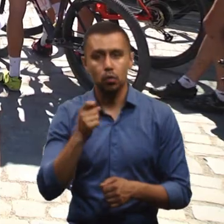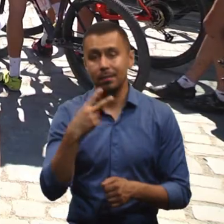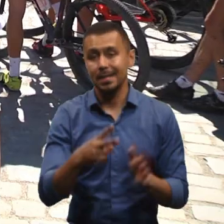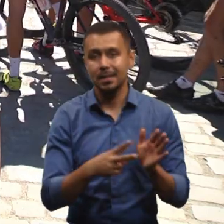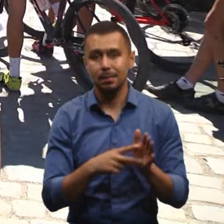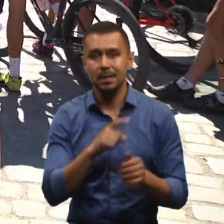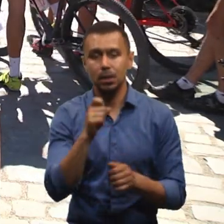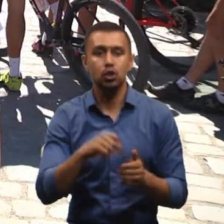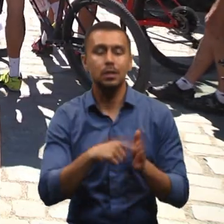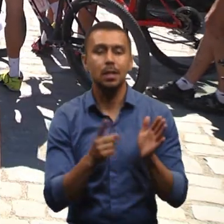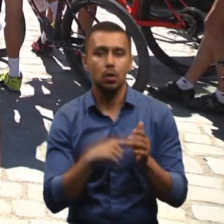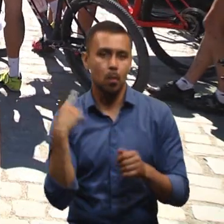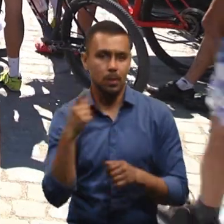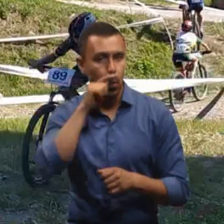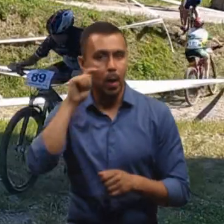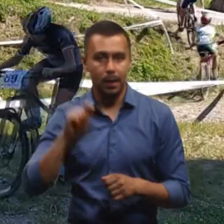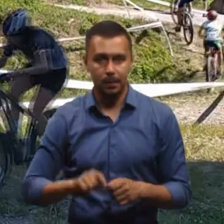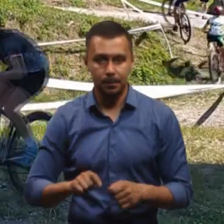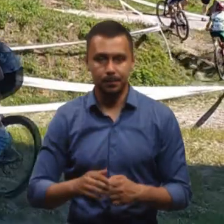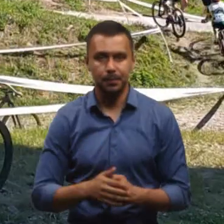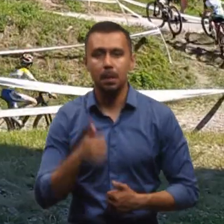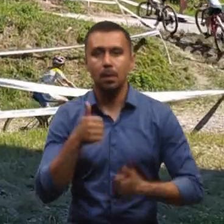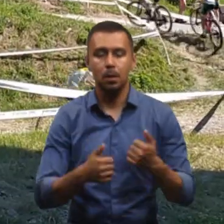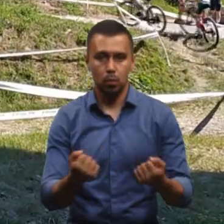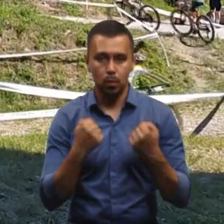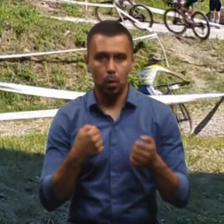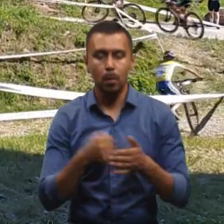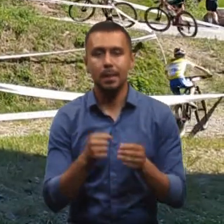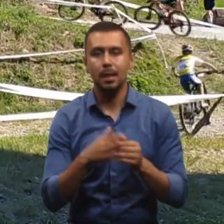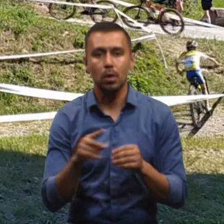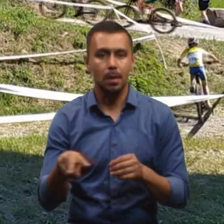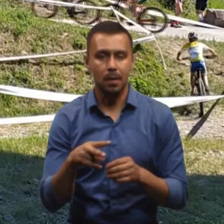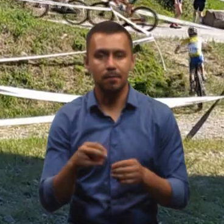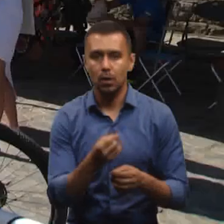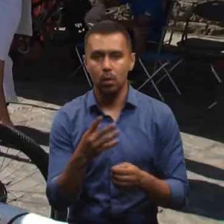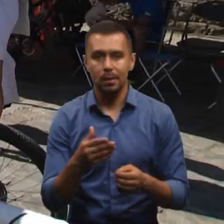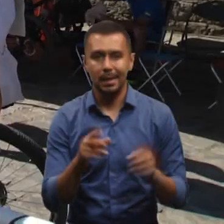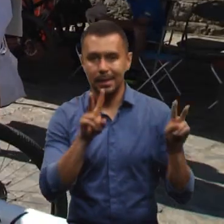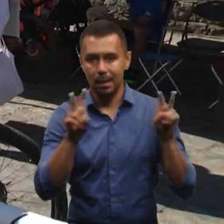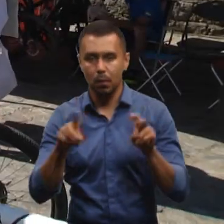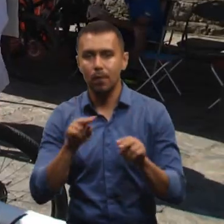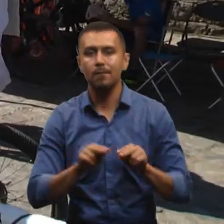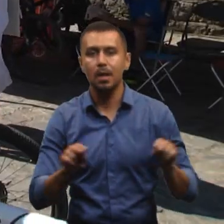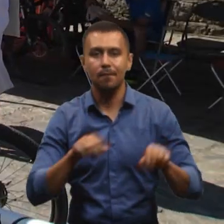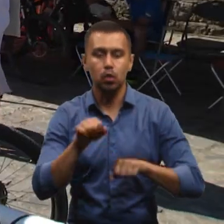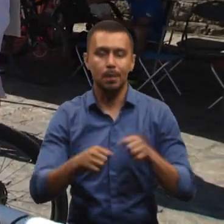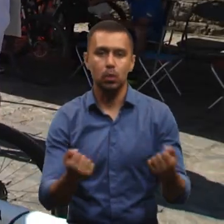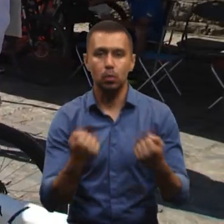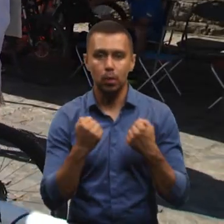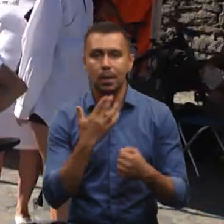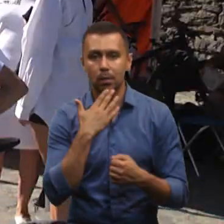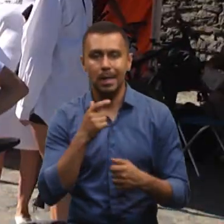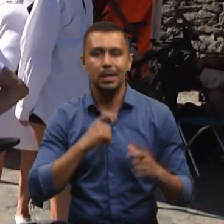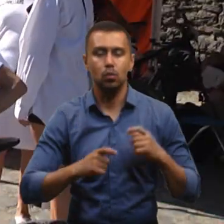127 із 16 областей України. Змагаються спортсмени до 15 липня в кількох дисциплінах, каже викладачка велосипедного спорту